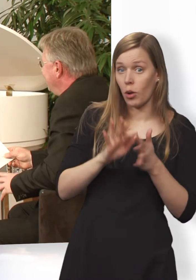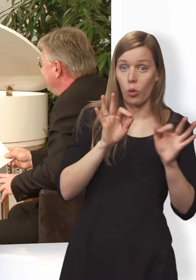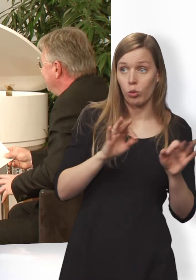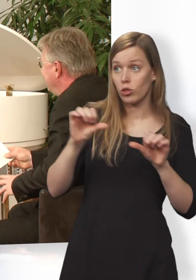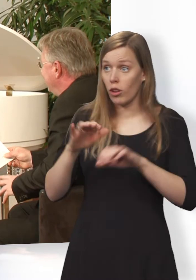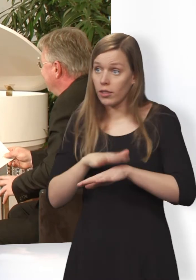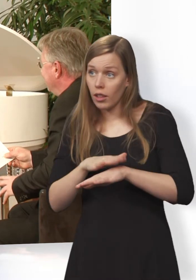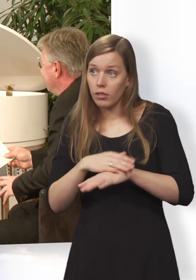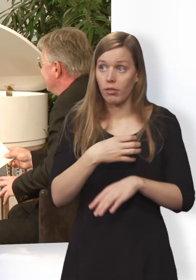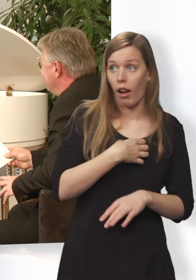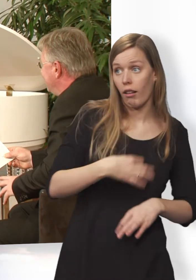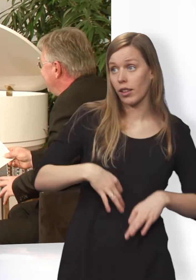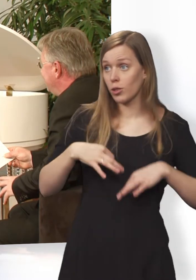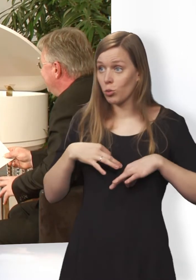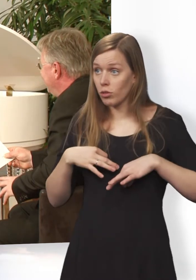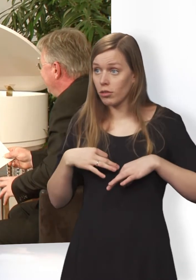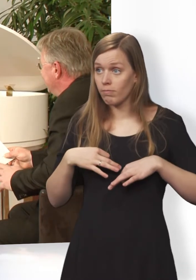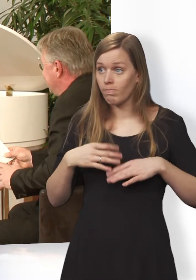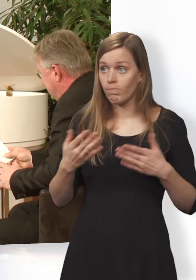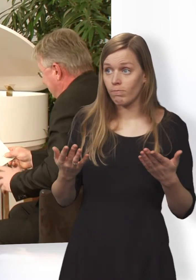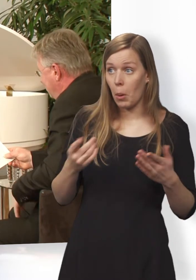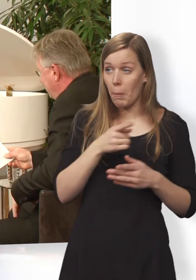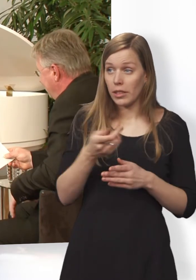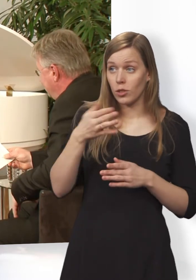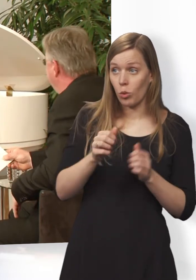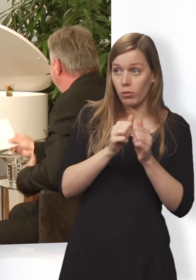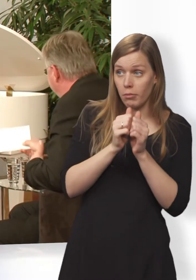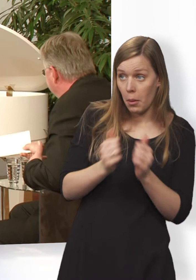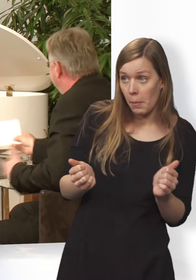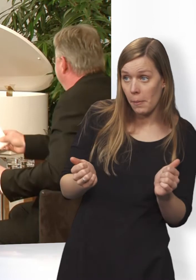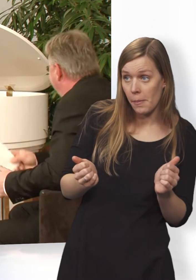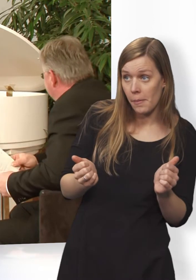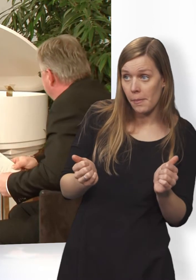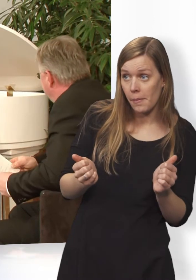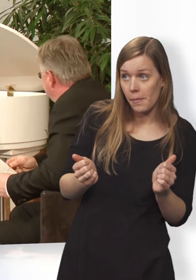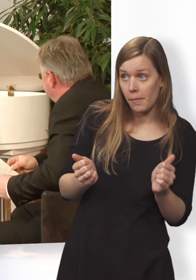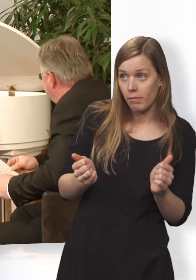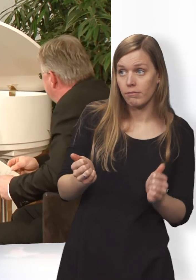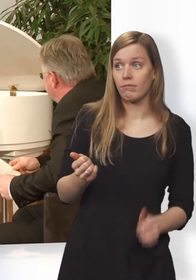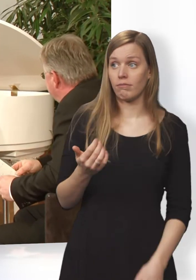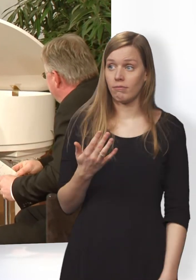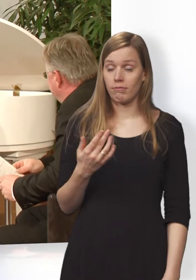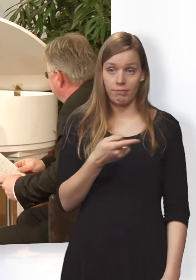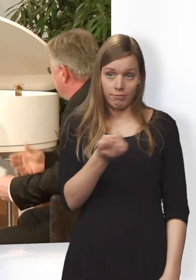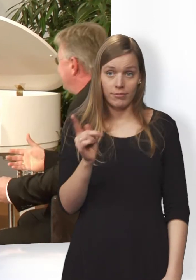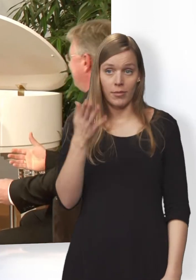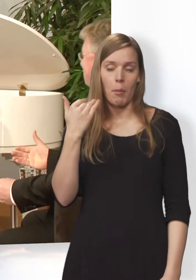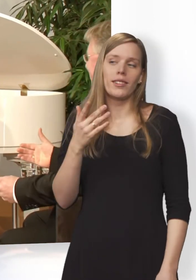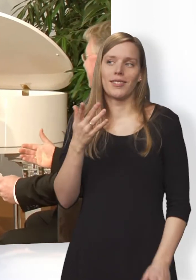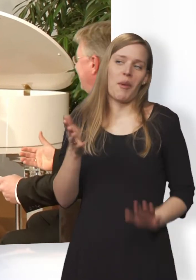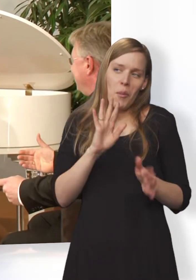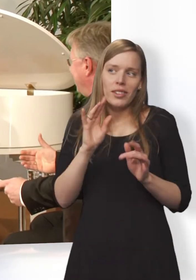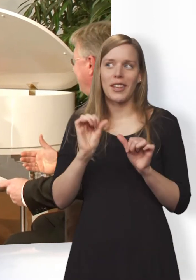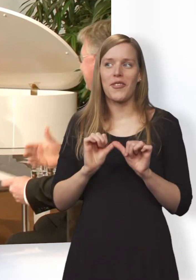krankheit wie in gesundheit bis dass der tod euch scheidet sie haben auch darauf geantwortet damals